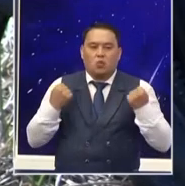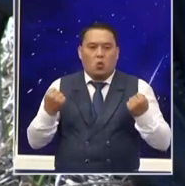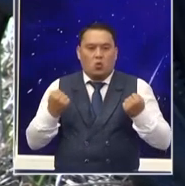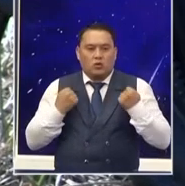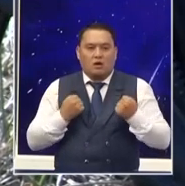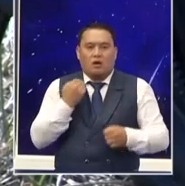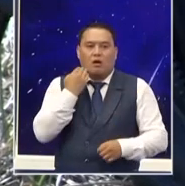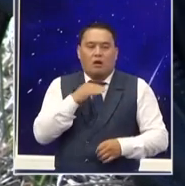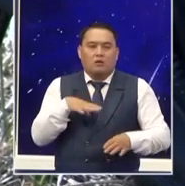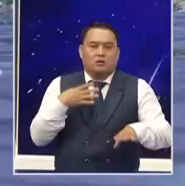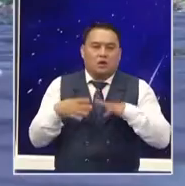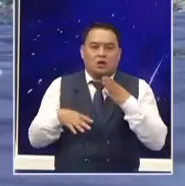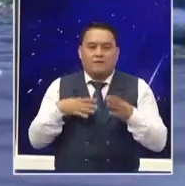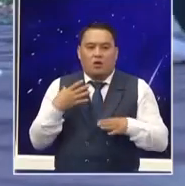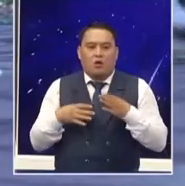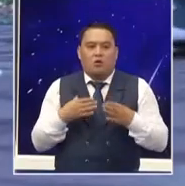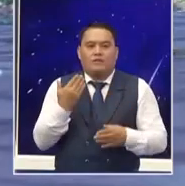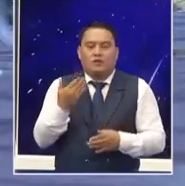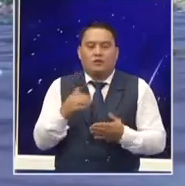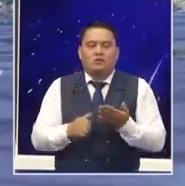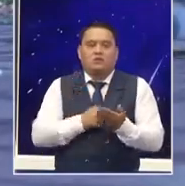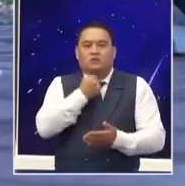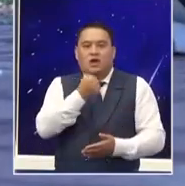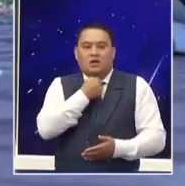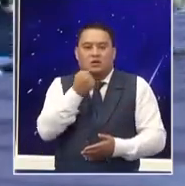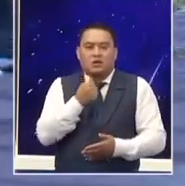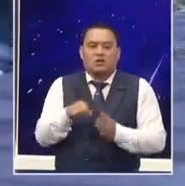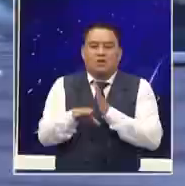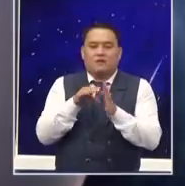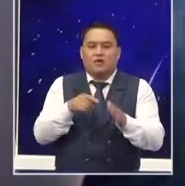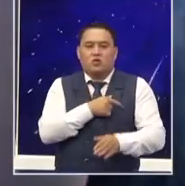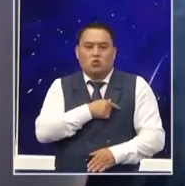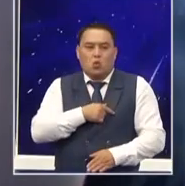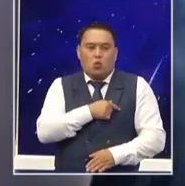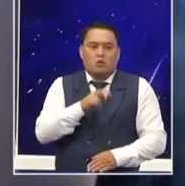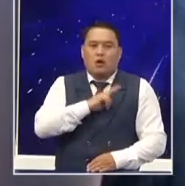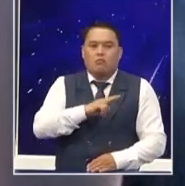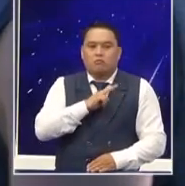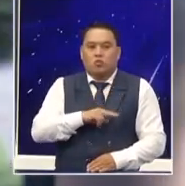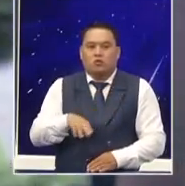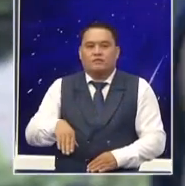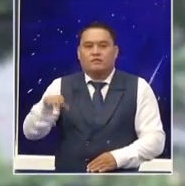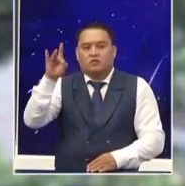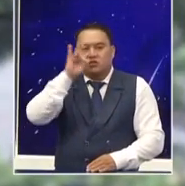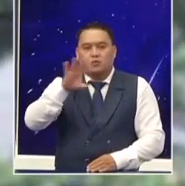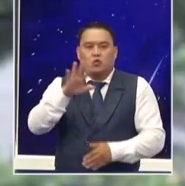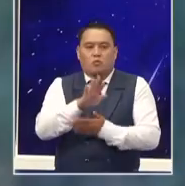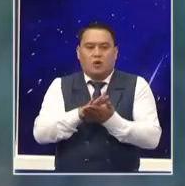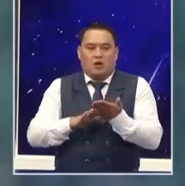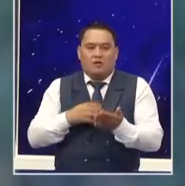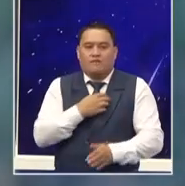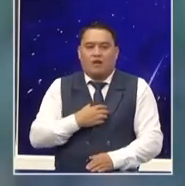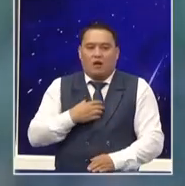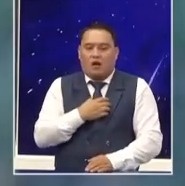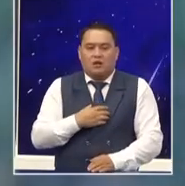и качественном тренерском штабе. По словам старшего тренера среди молодежи Ермуса Мусиркенова, работа по взращиванию новых чемпионов продолжится. Важно